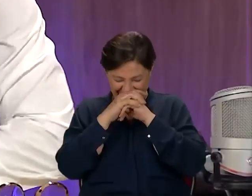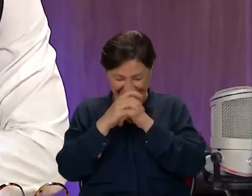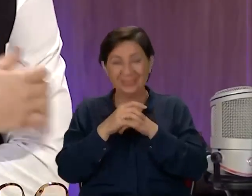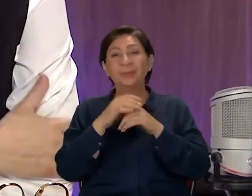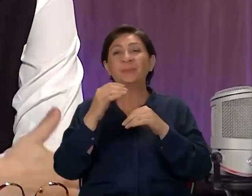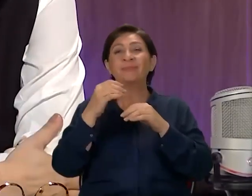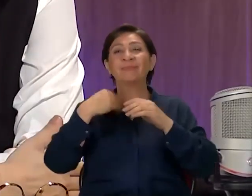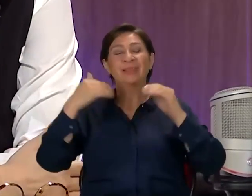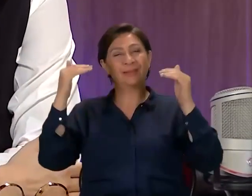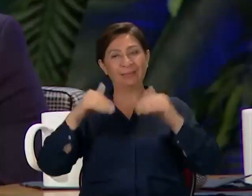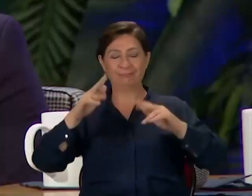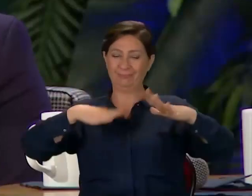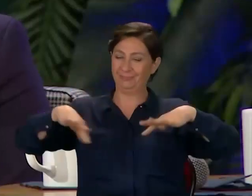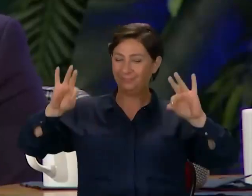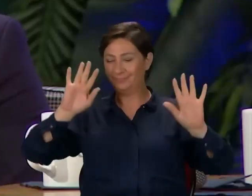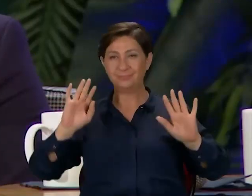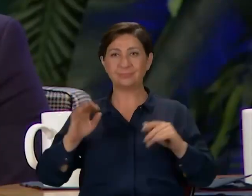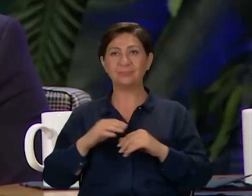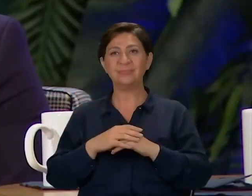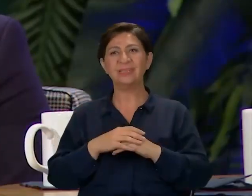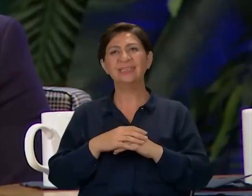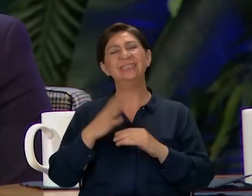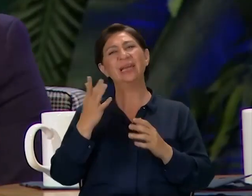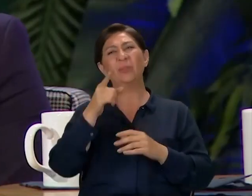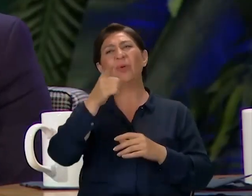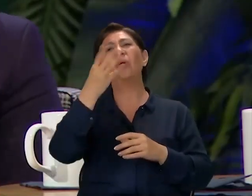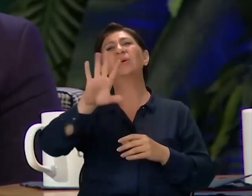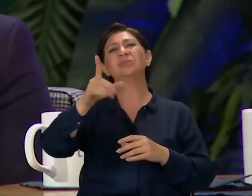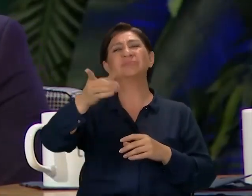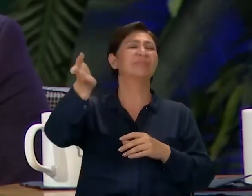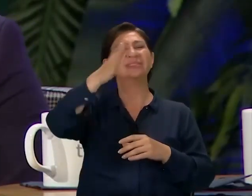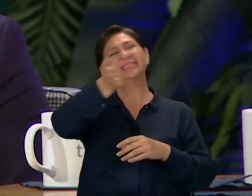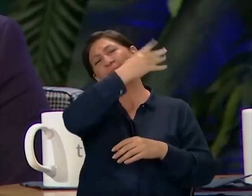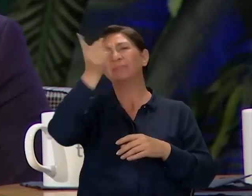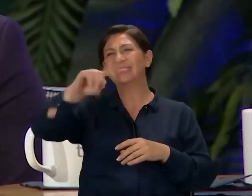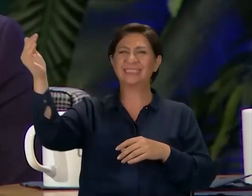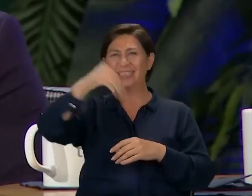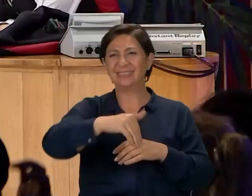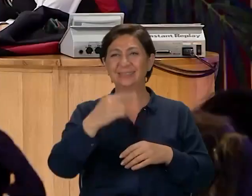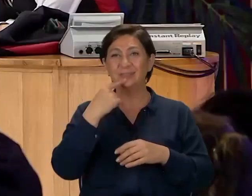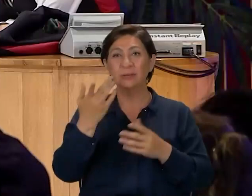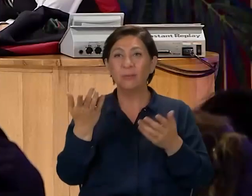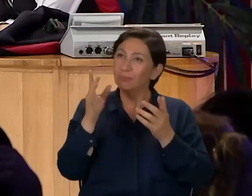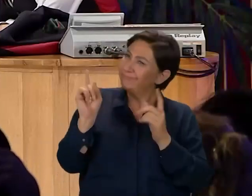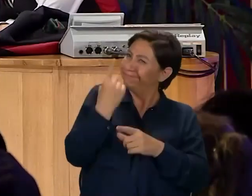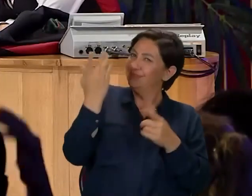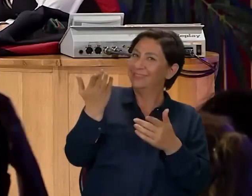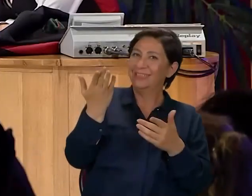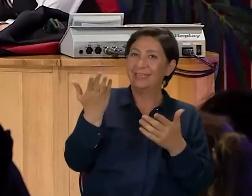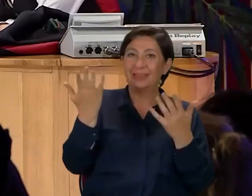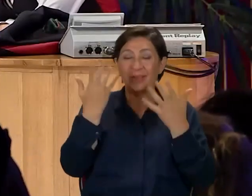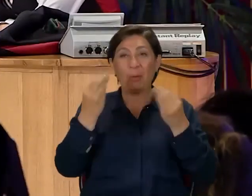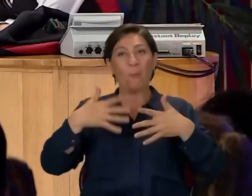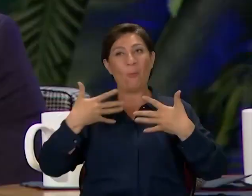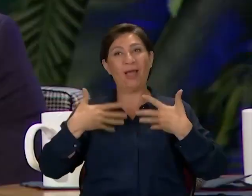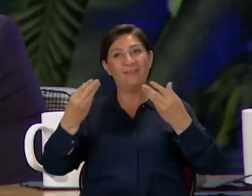Çıktım, giyindim, geldim. Dedi ki, ya bu olmamış. Başkasını mı alsak? Hayret bir şey ya. Ne kadar güzel